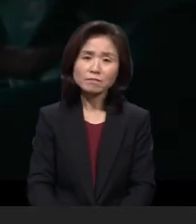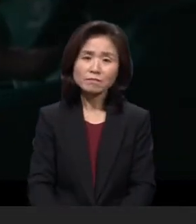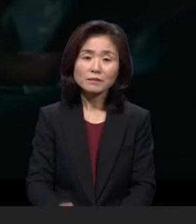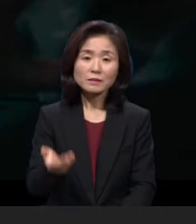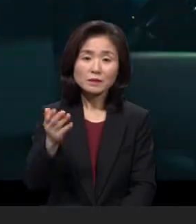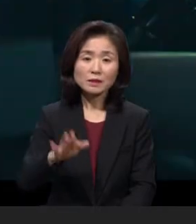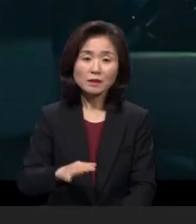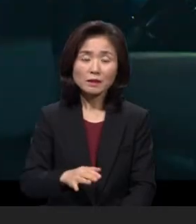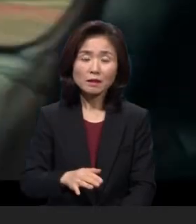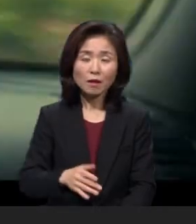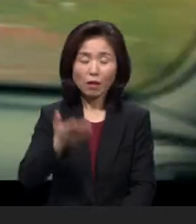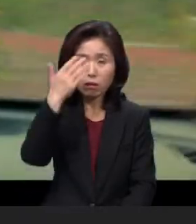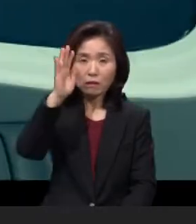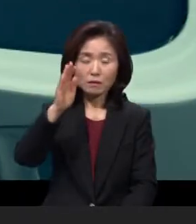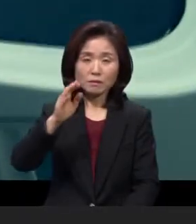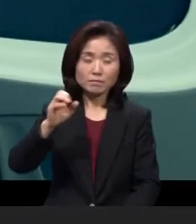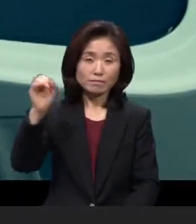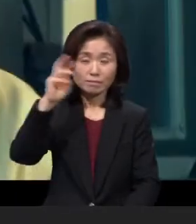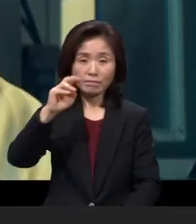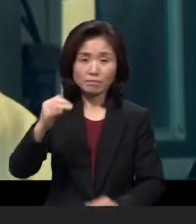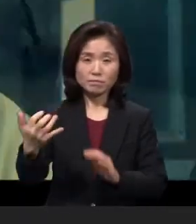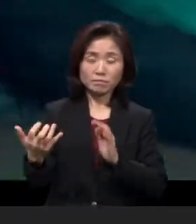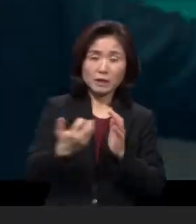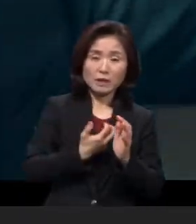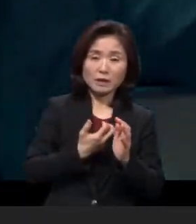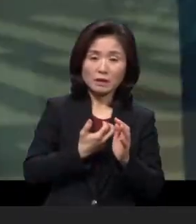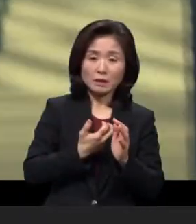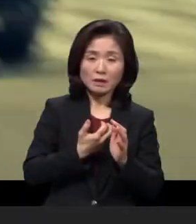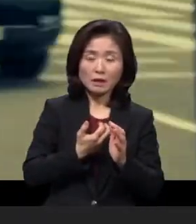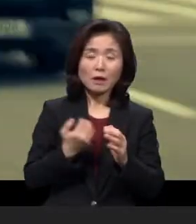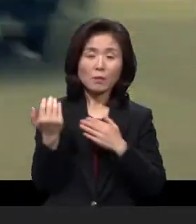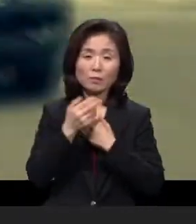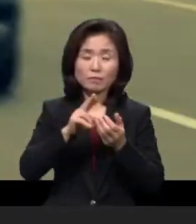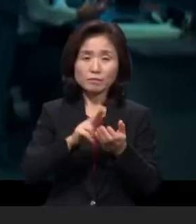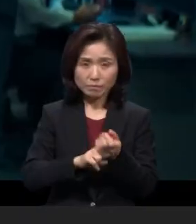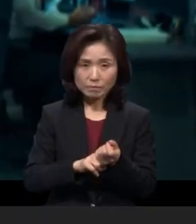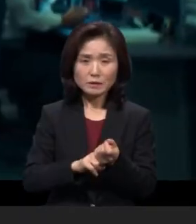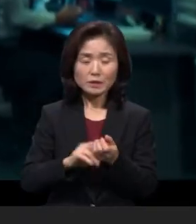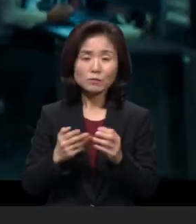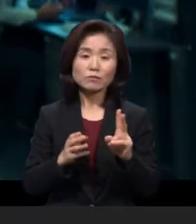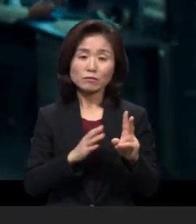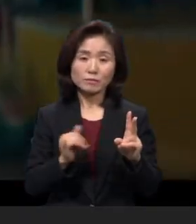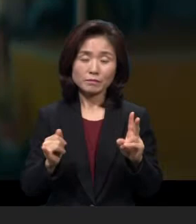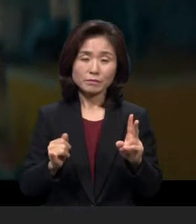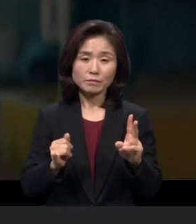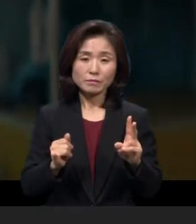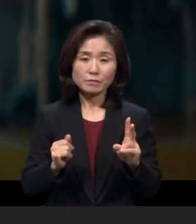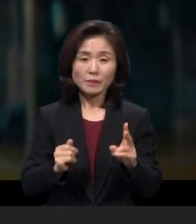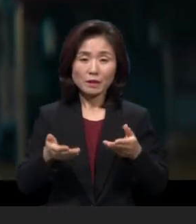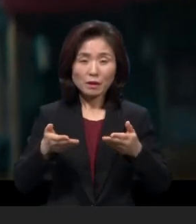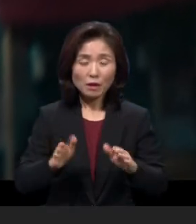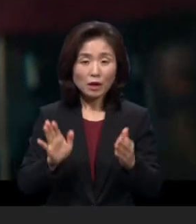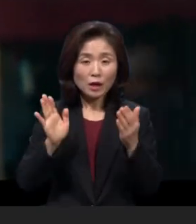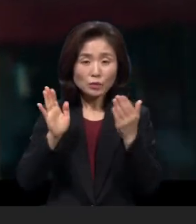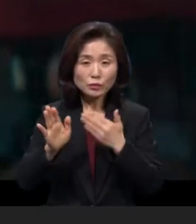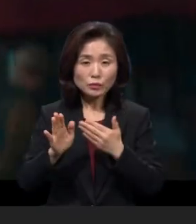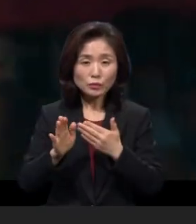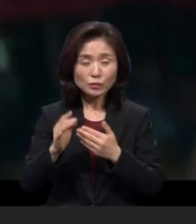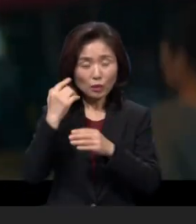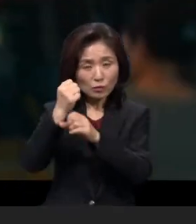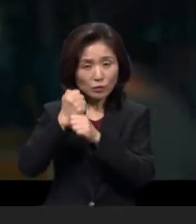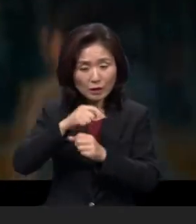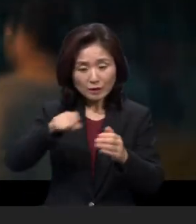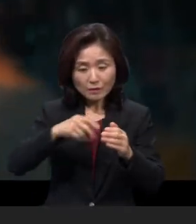그러나 정체불명의 괴한들에게 습격을 받고 잠시 몸을 숨기게 된 두 사람. 태어난 후 연구소 안에서만